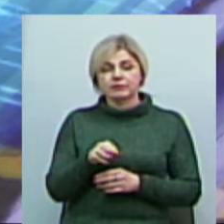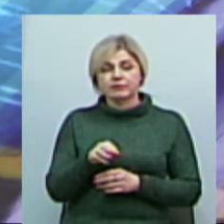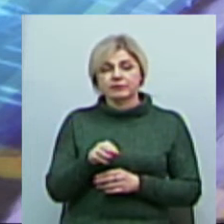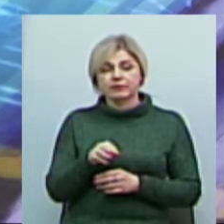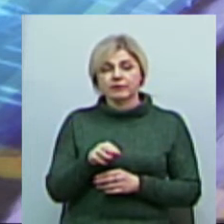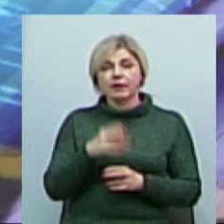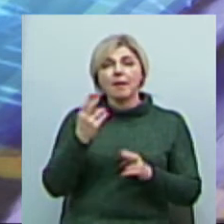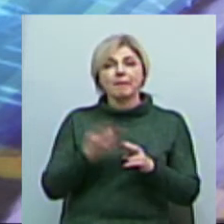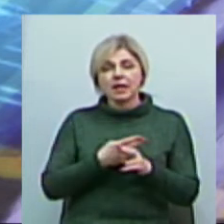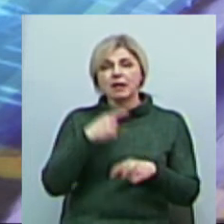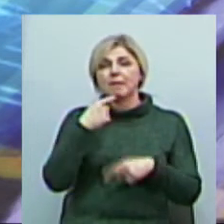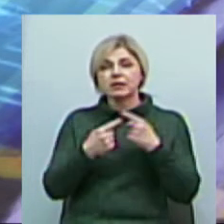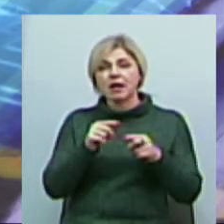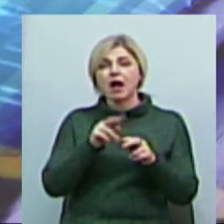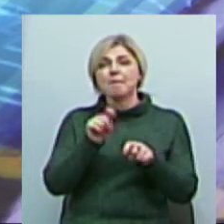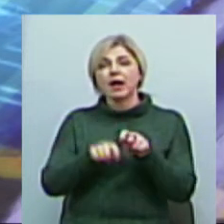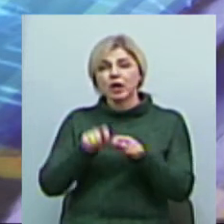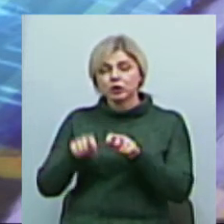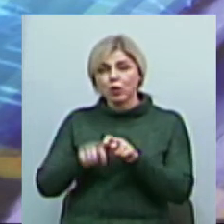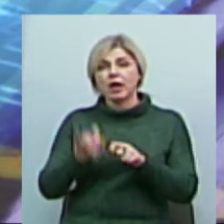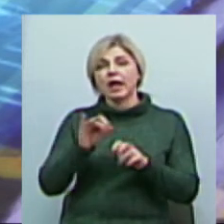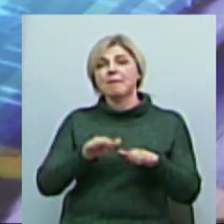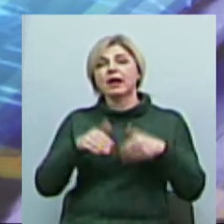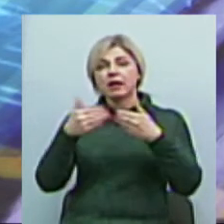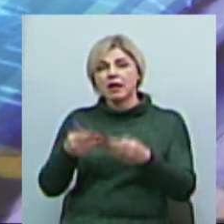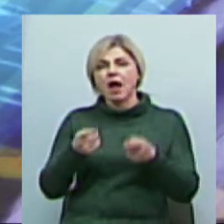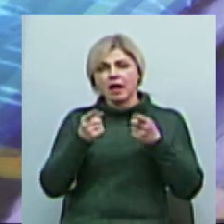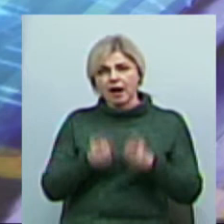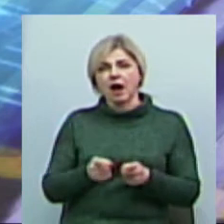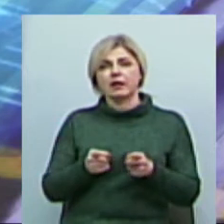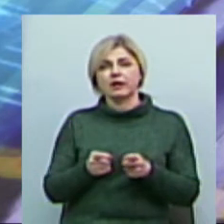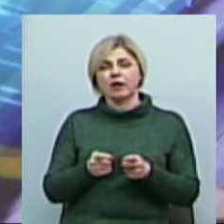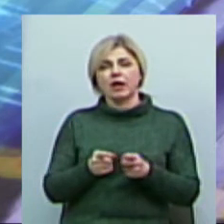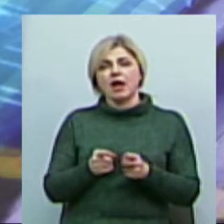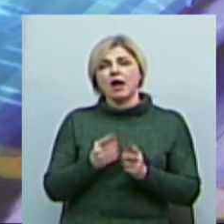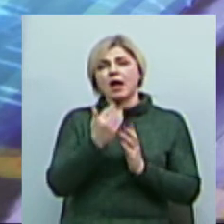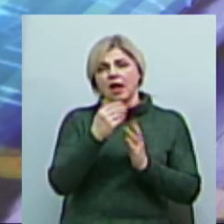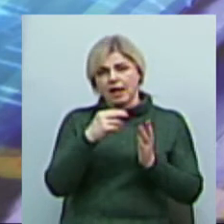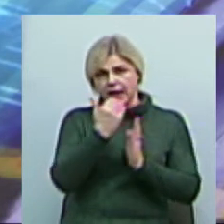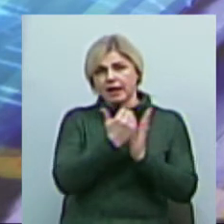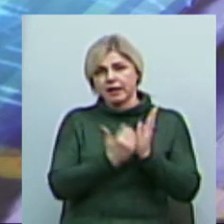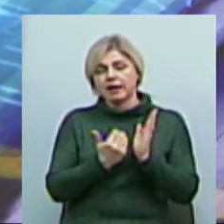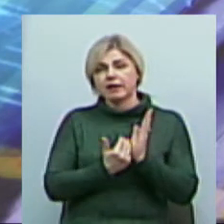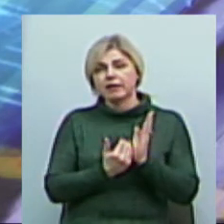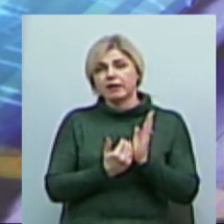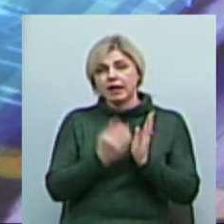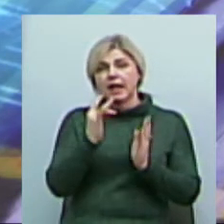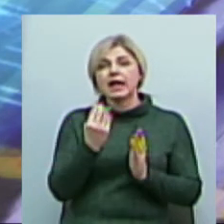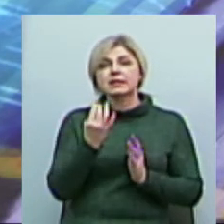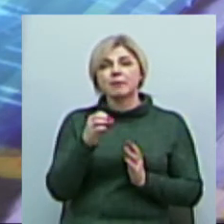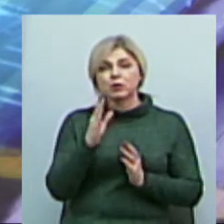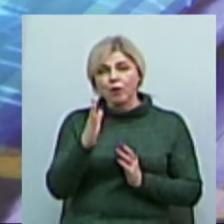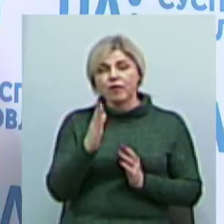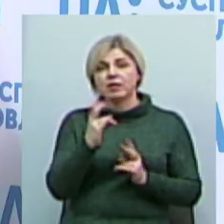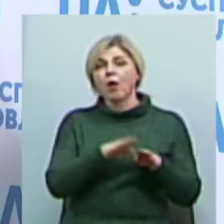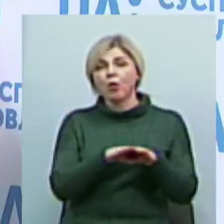постоянного мониторинга, оценки, предложения реальных точечных рецептов на уровне территориальных громад, из